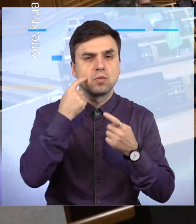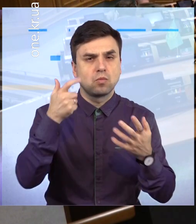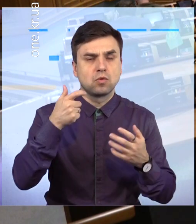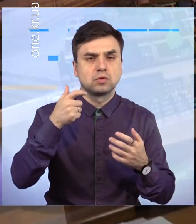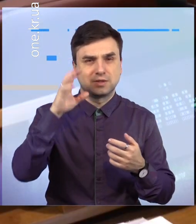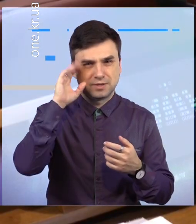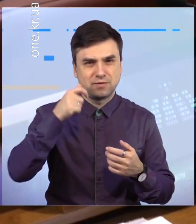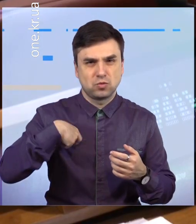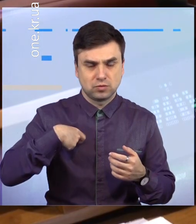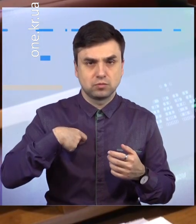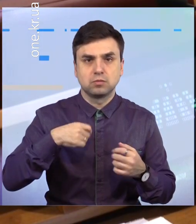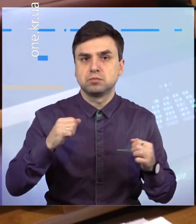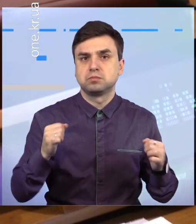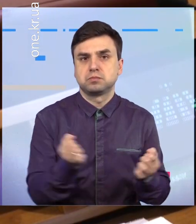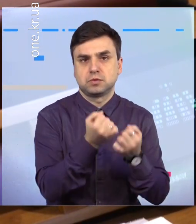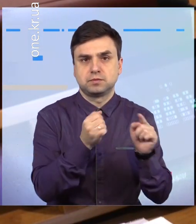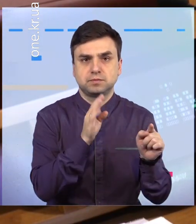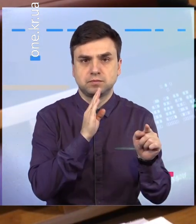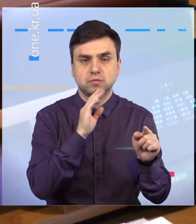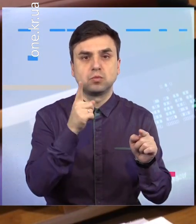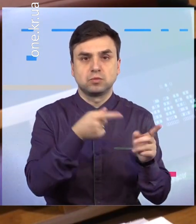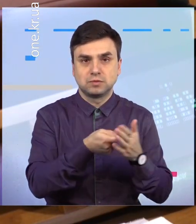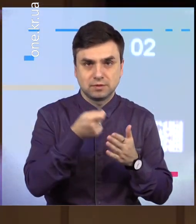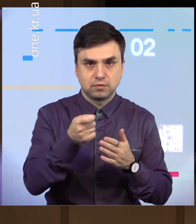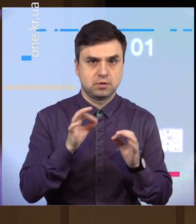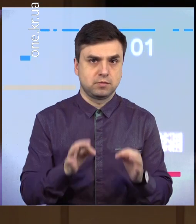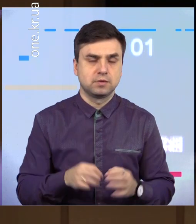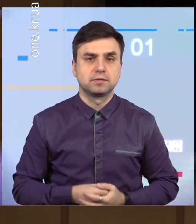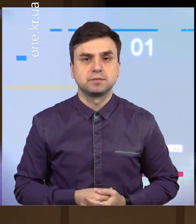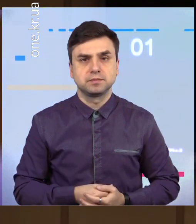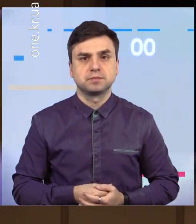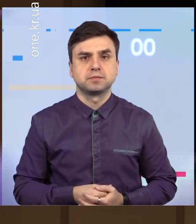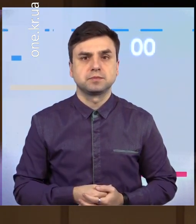таку ініціативу, вважаючи, що петиція, так би мовити, за адресою.